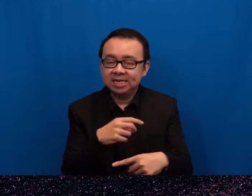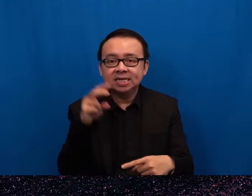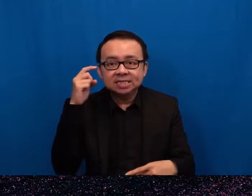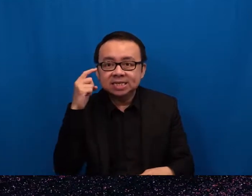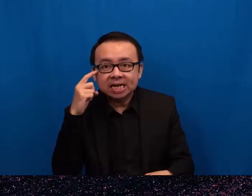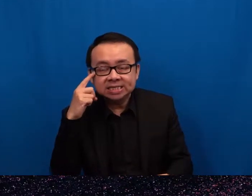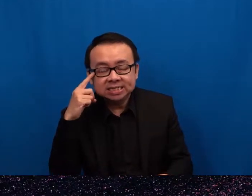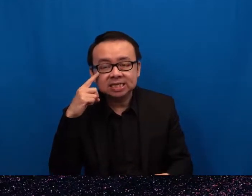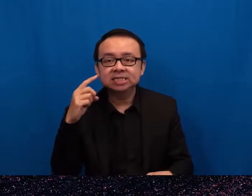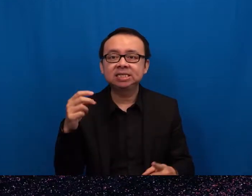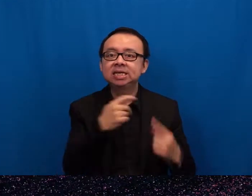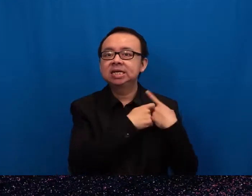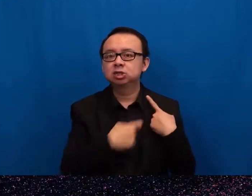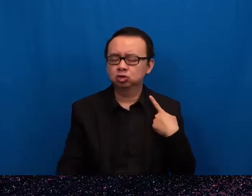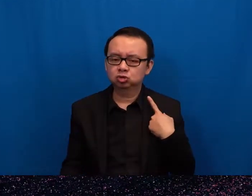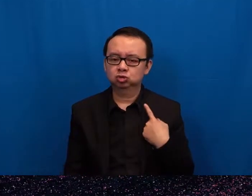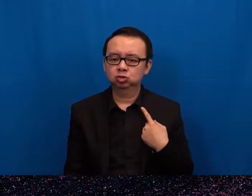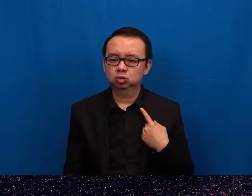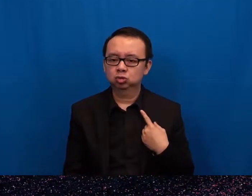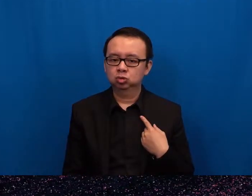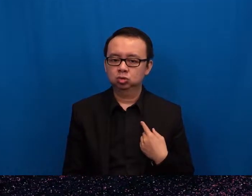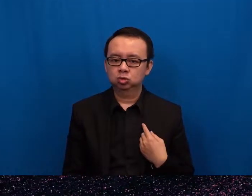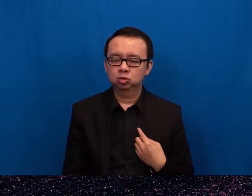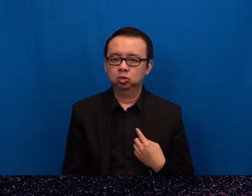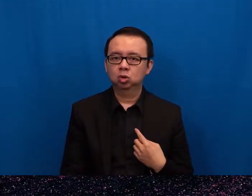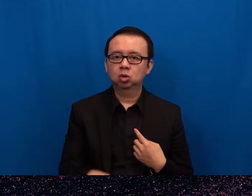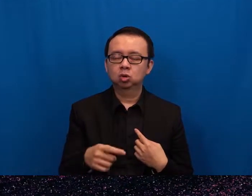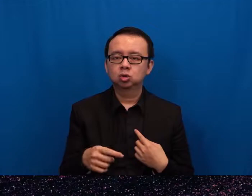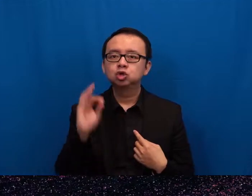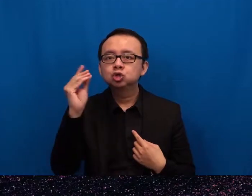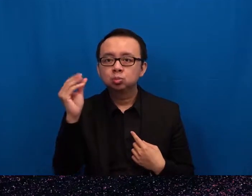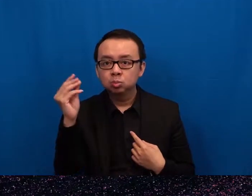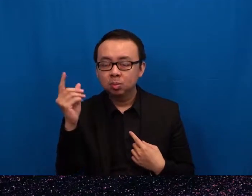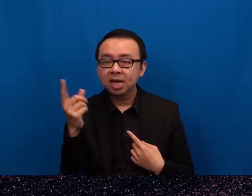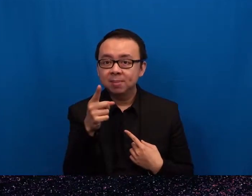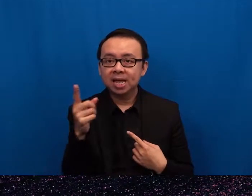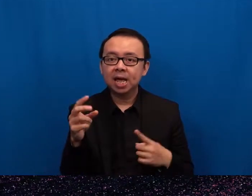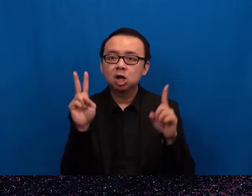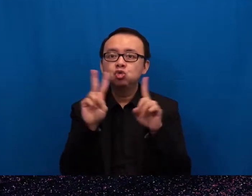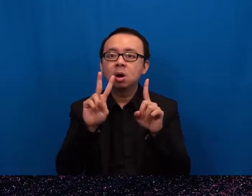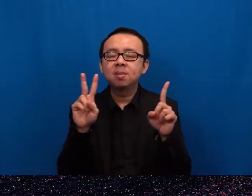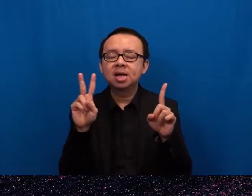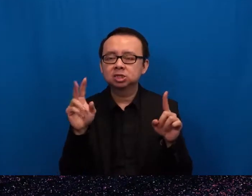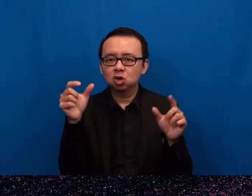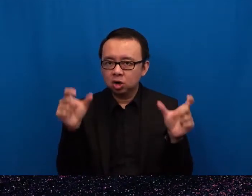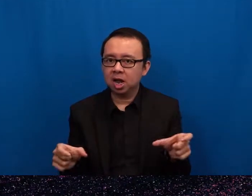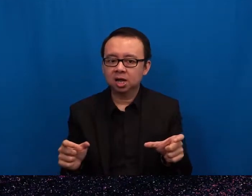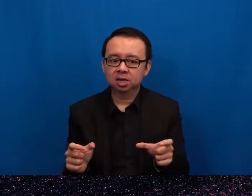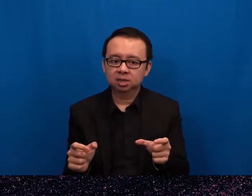kira-kira 12 orang. Bahkan lebih sedikit dari mimpi saya yang paling sedikit orangnya.